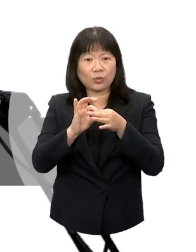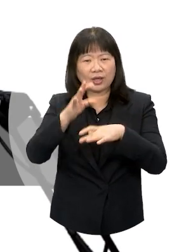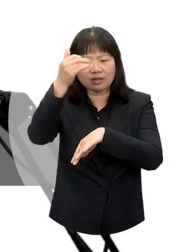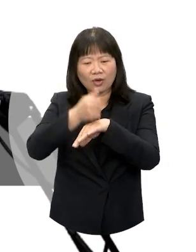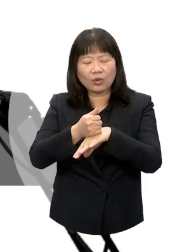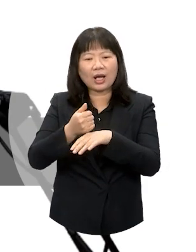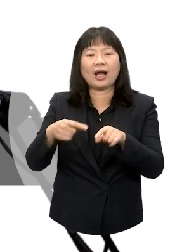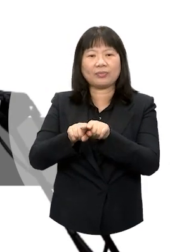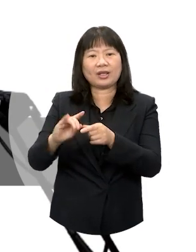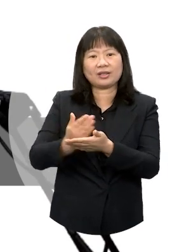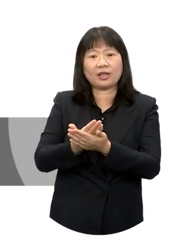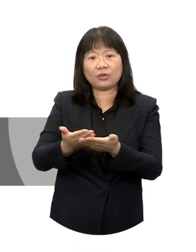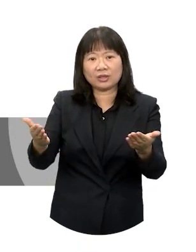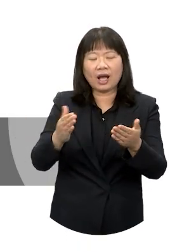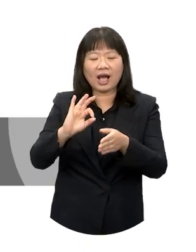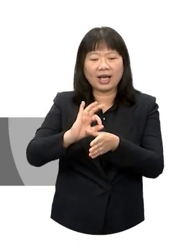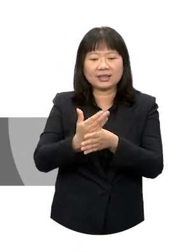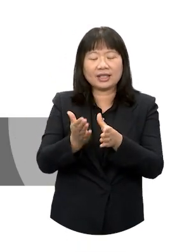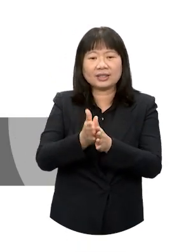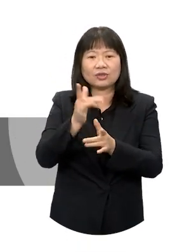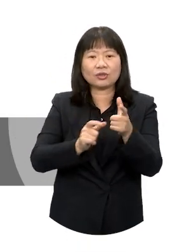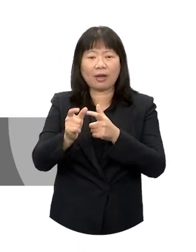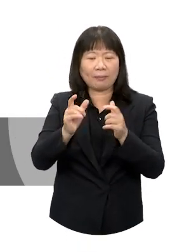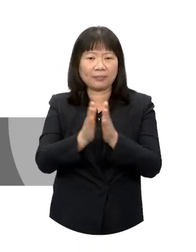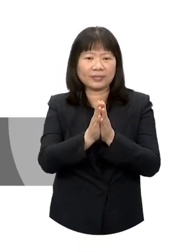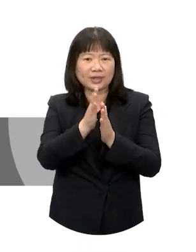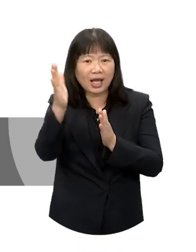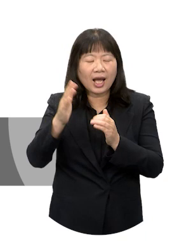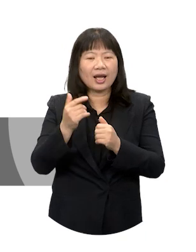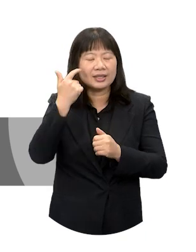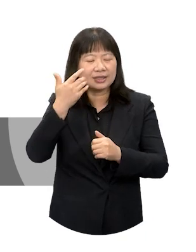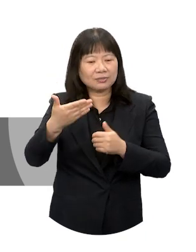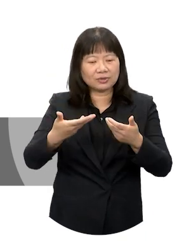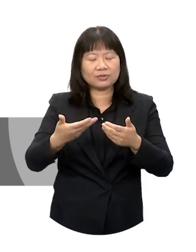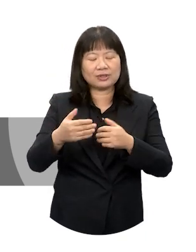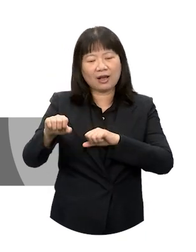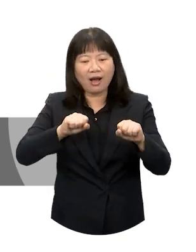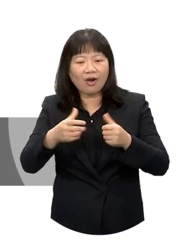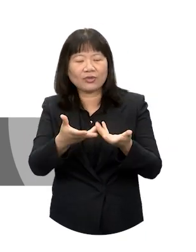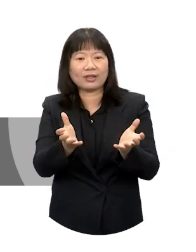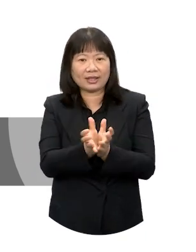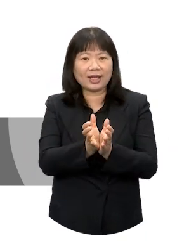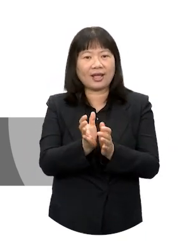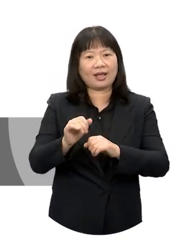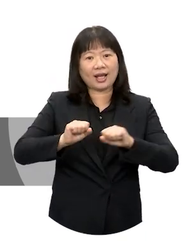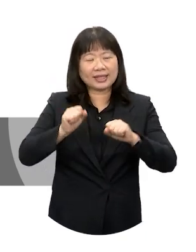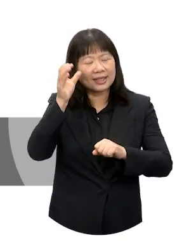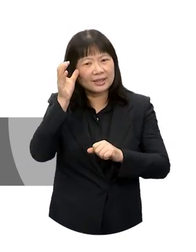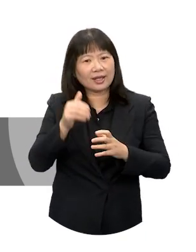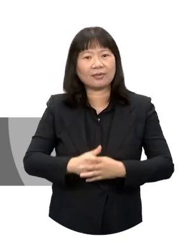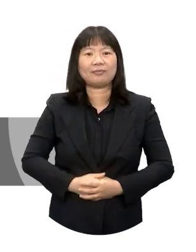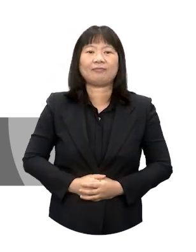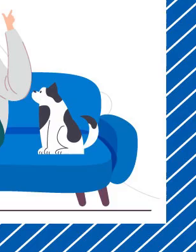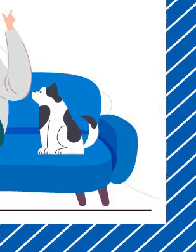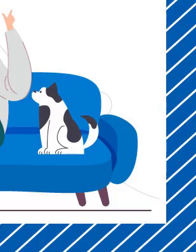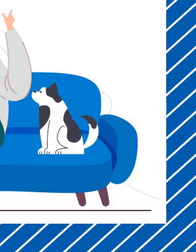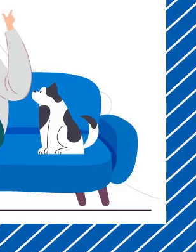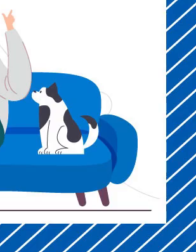결과를 공유할 예정입니다. 안양시를 더욱 빛나게 할 안양 질문원정대의 활약을 기대해주세요.